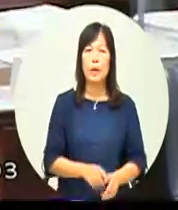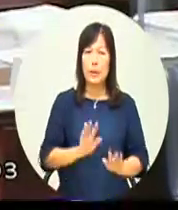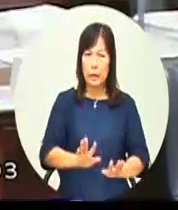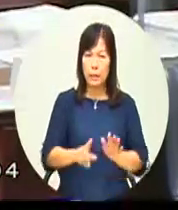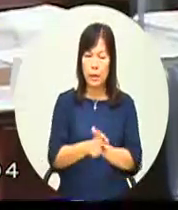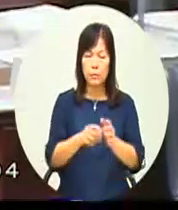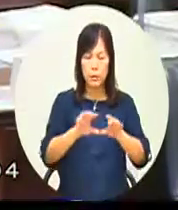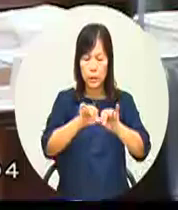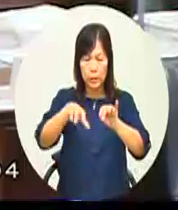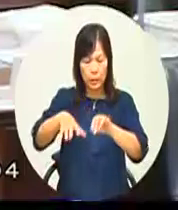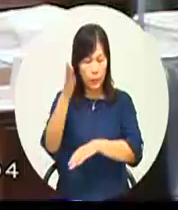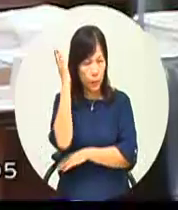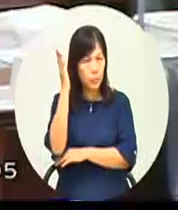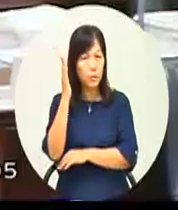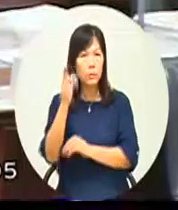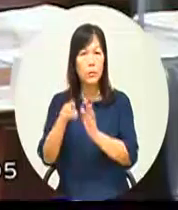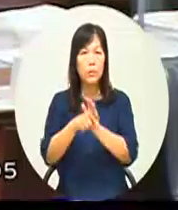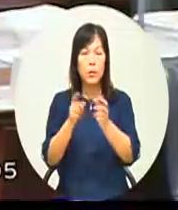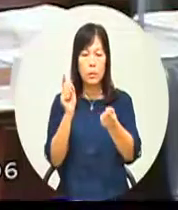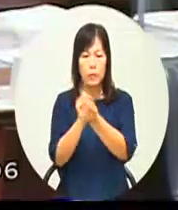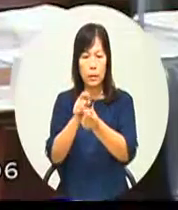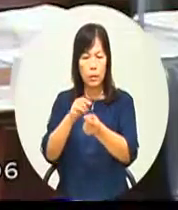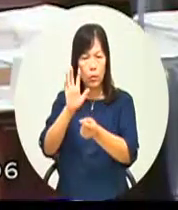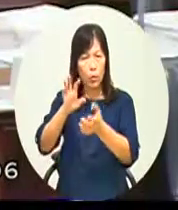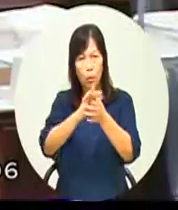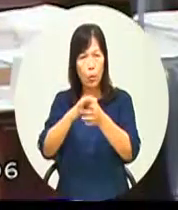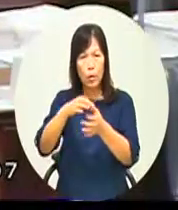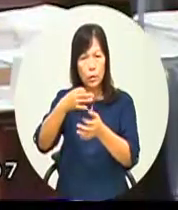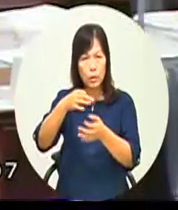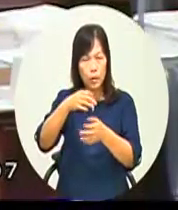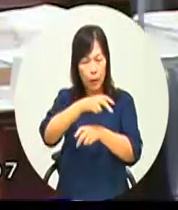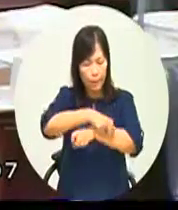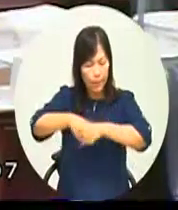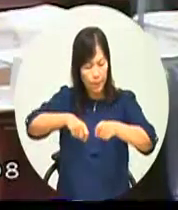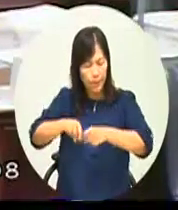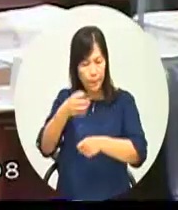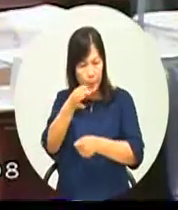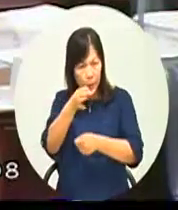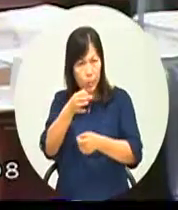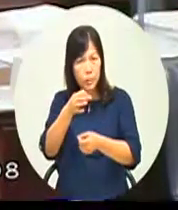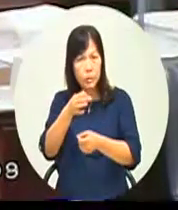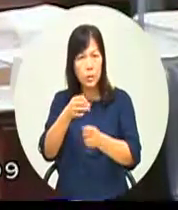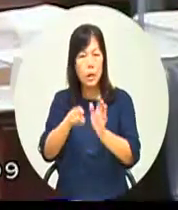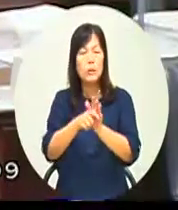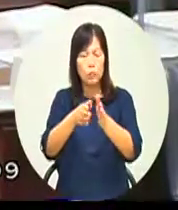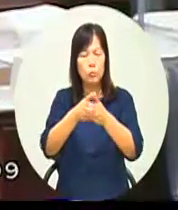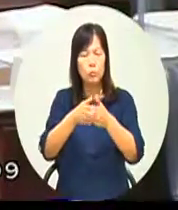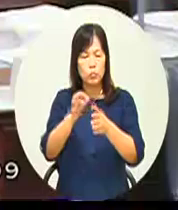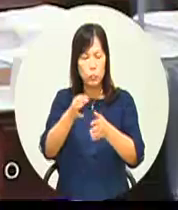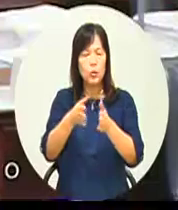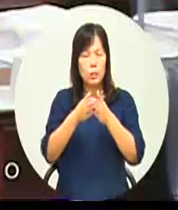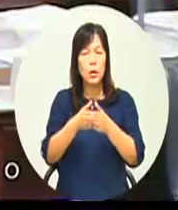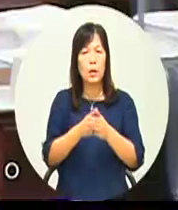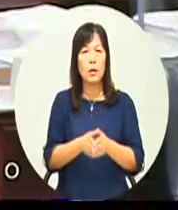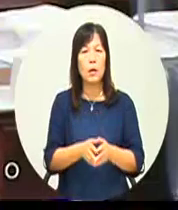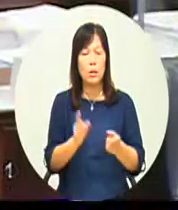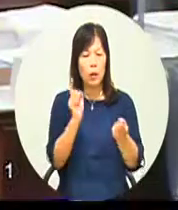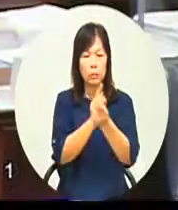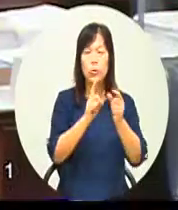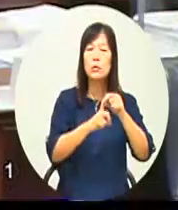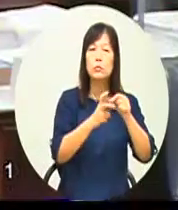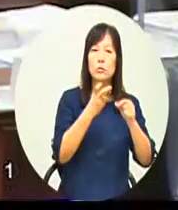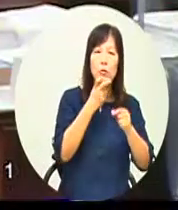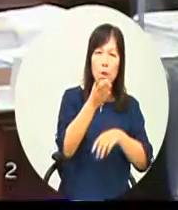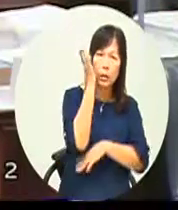的地方政府，我们要在编相关的规划评估的费用，其实这些还是需要钱的、啊、可是对中央政府而